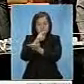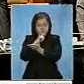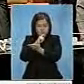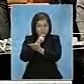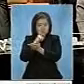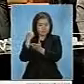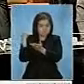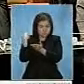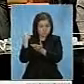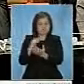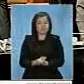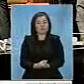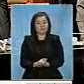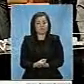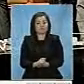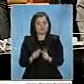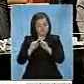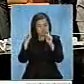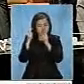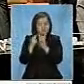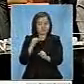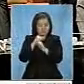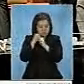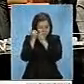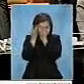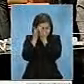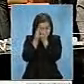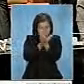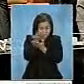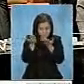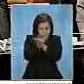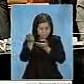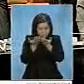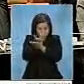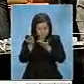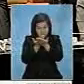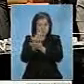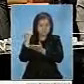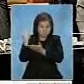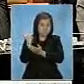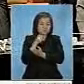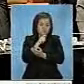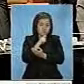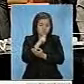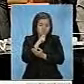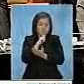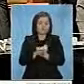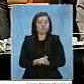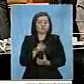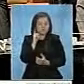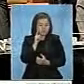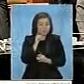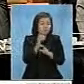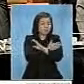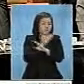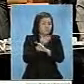ำเนินการนั้นก็ดำเนินการด้วยความรอบคอบแล้วก็ใช้เวลากันอย่างมากที่สุดซึ่งที่จริงแล้วก่อนหน้านี้เคยมีคน